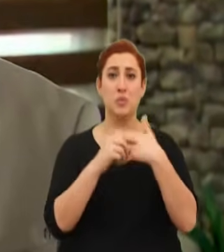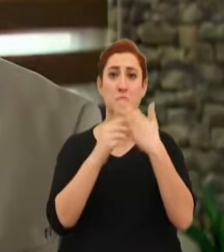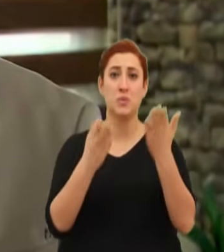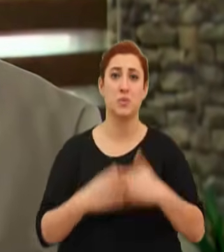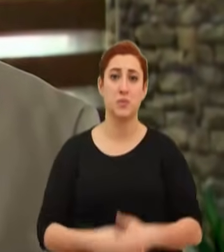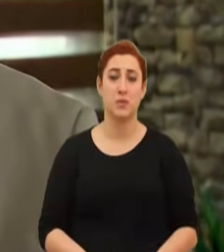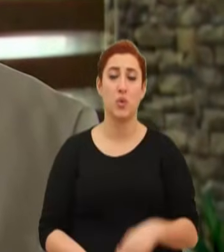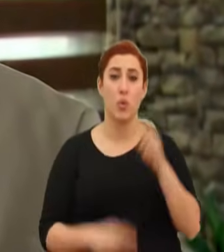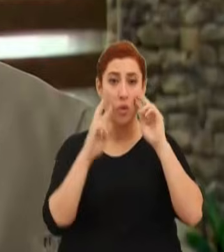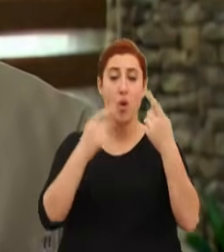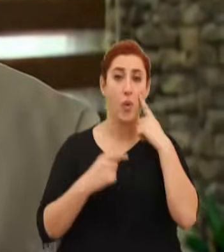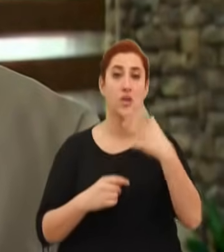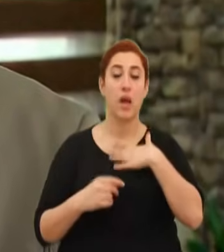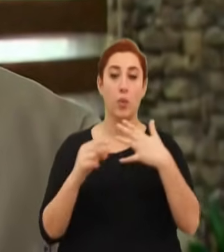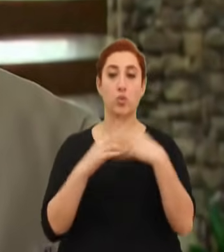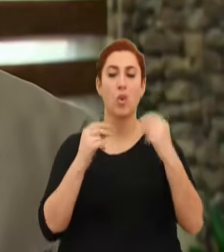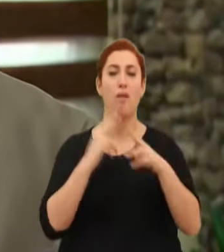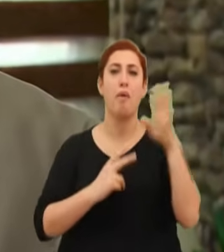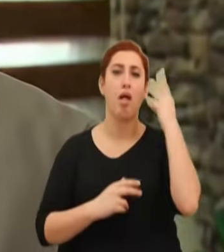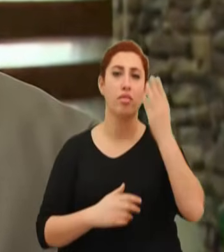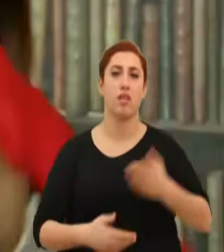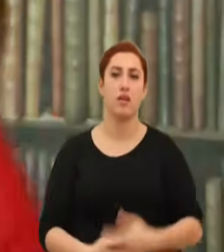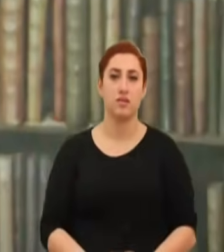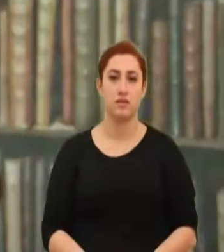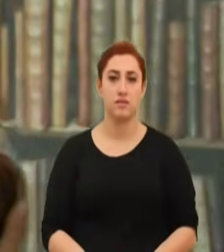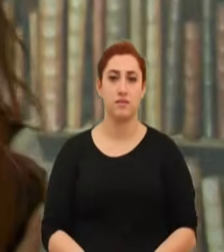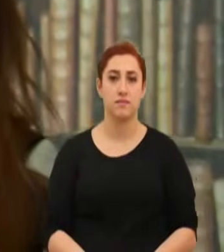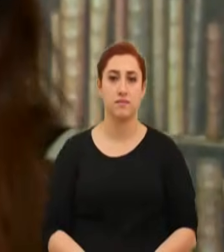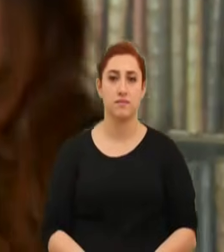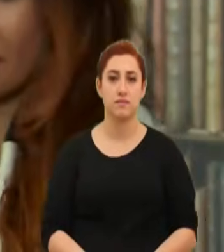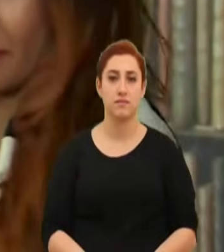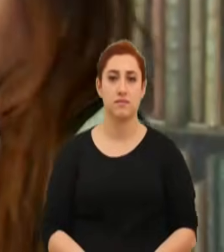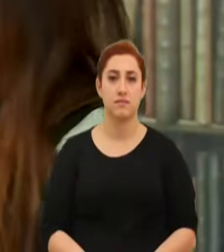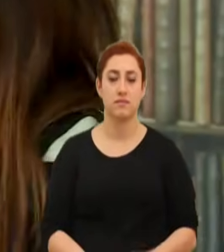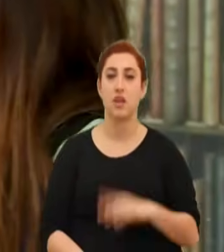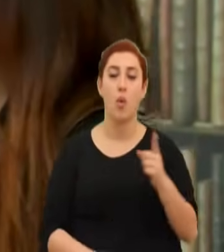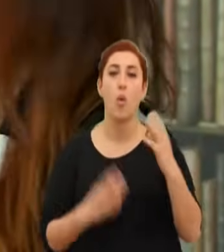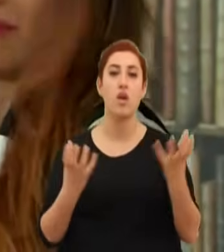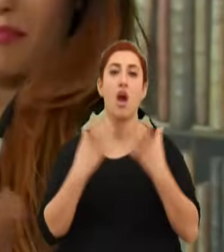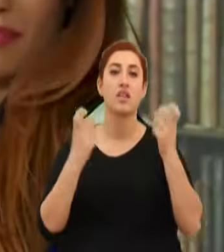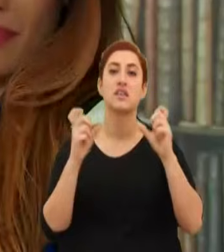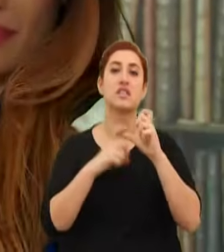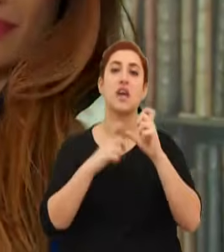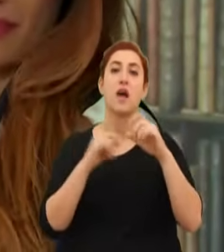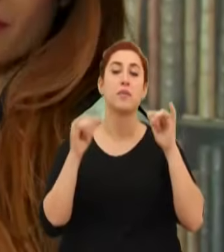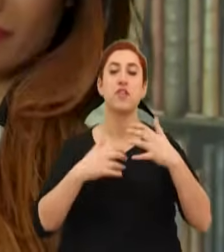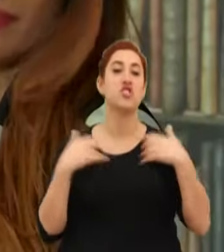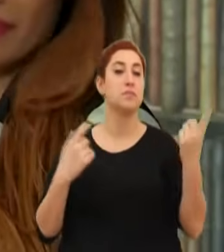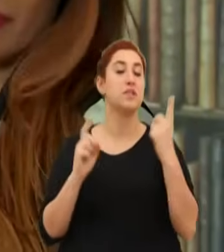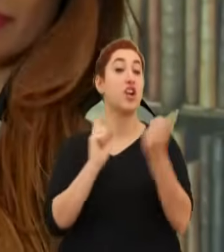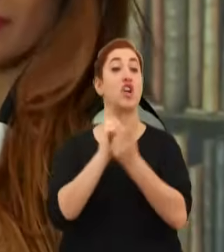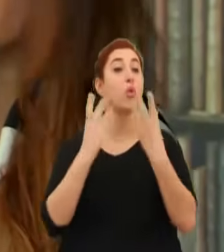yüzük. Rüyam görürse kendi yüzü olduğunu hemen anlar. Ay, ya o yangında Sarpışkom kadar cesur